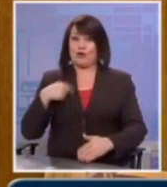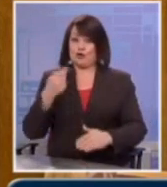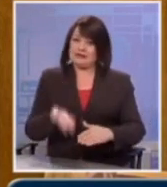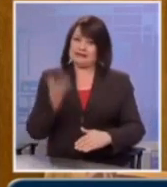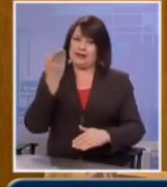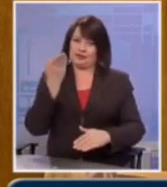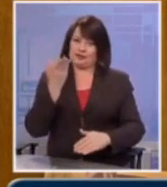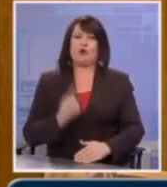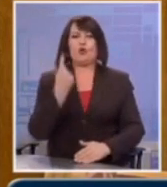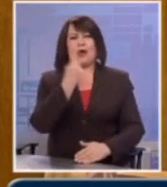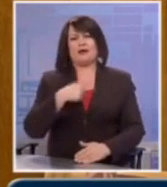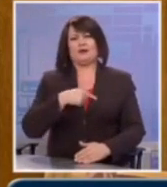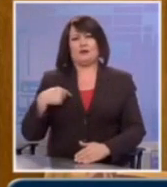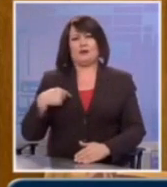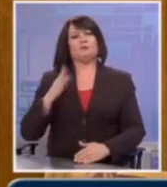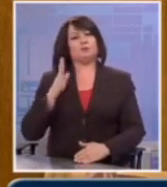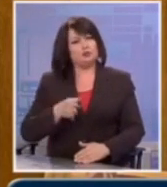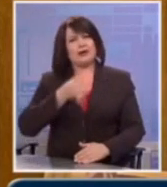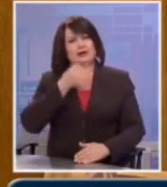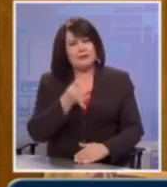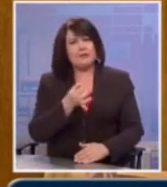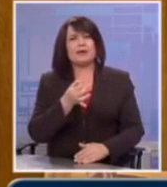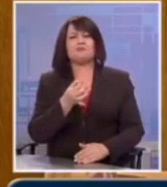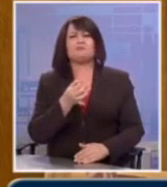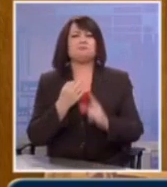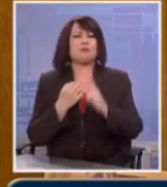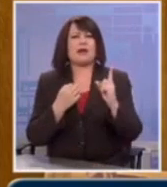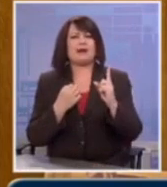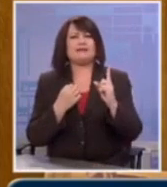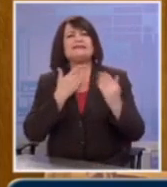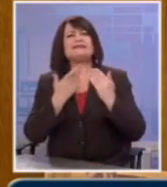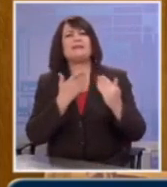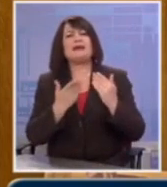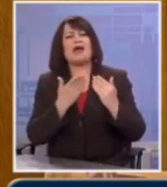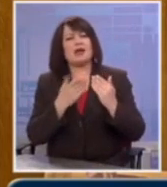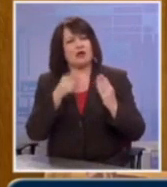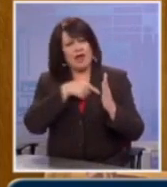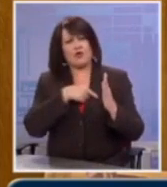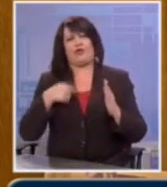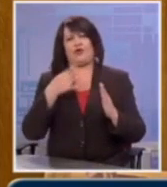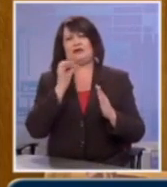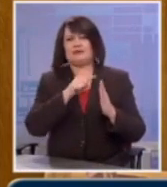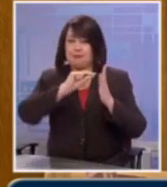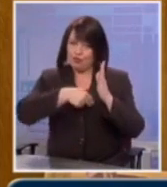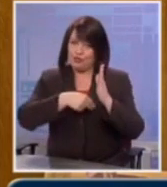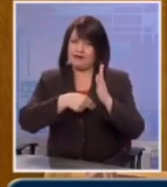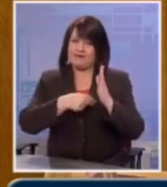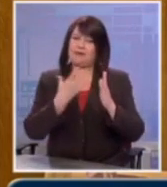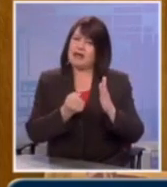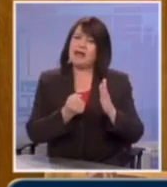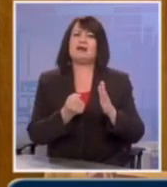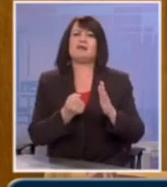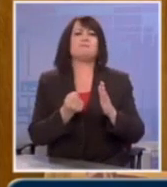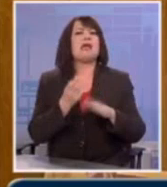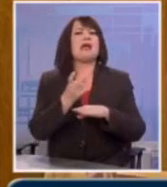έχει άλ μπορεί να θεωρηθεί το σεμινάριο εφόσον έχει μπει υπογραφή και υπάρχει κάποιου